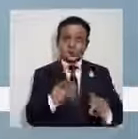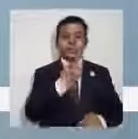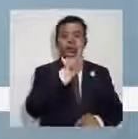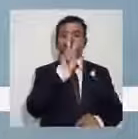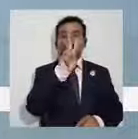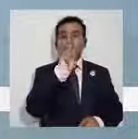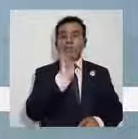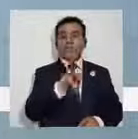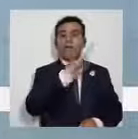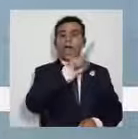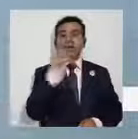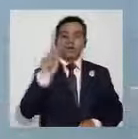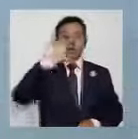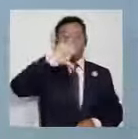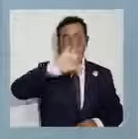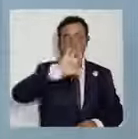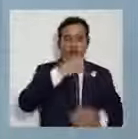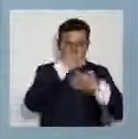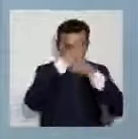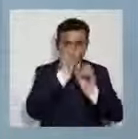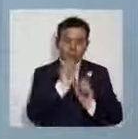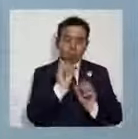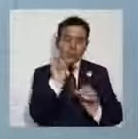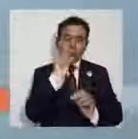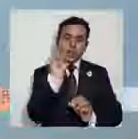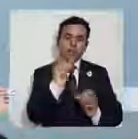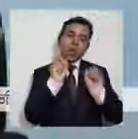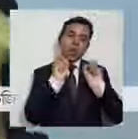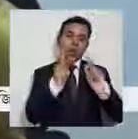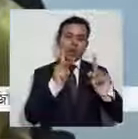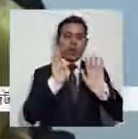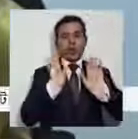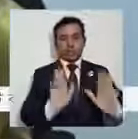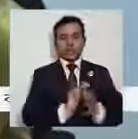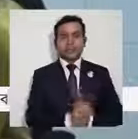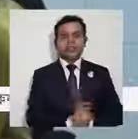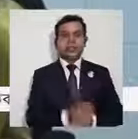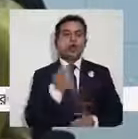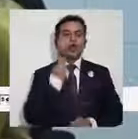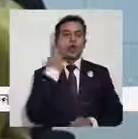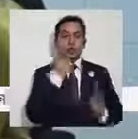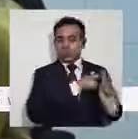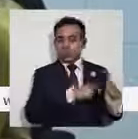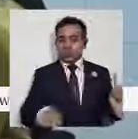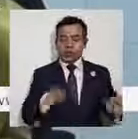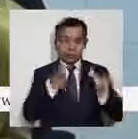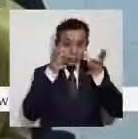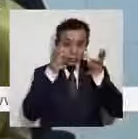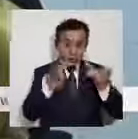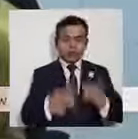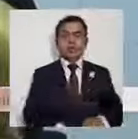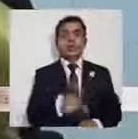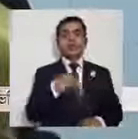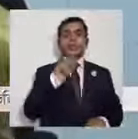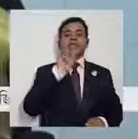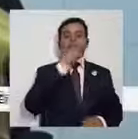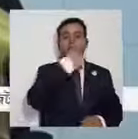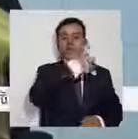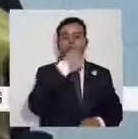আমাদের গত 24 ঘন্টা আইসোলেশনে আছে 66 জন এবং বর্তমানে আছে